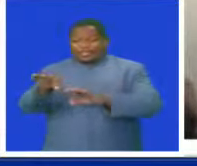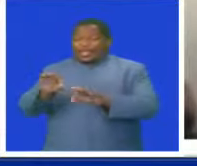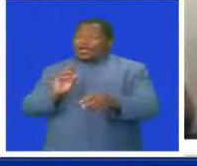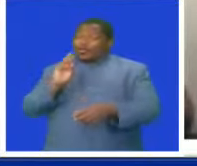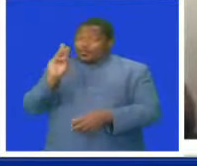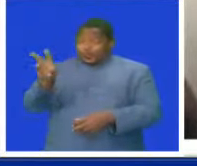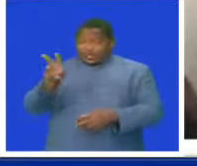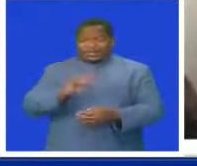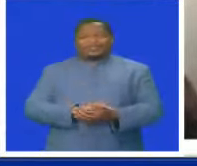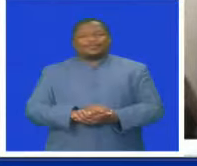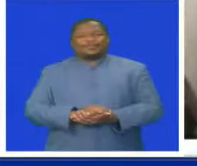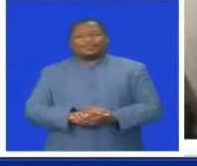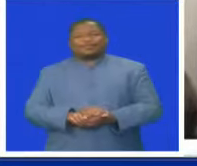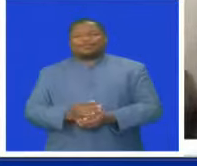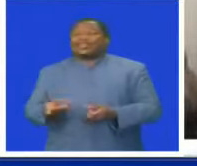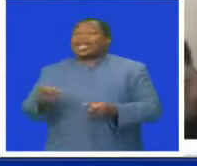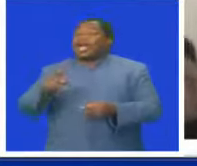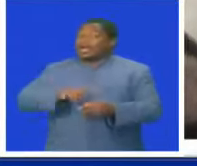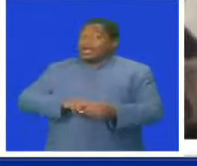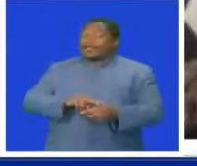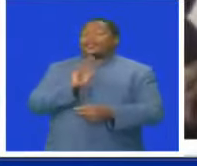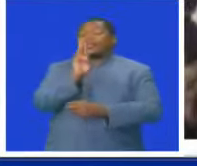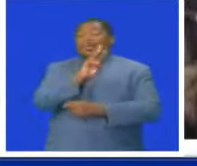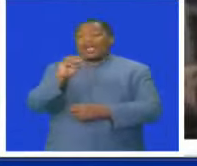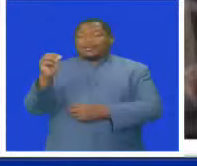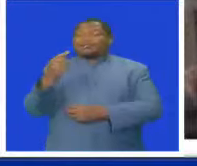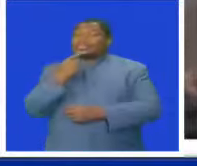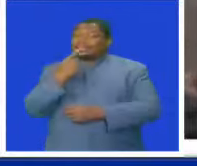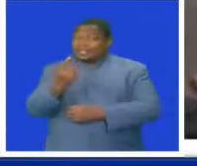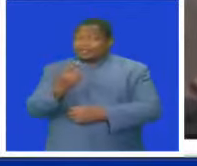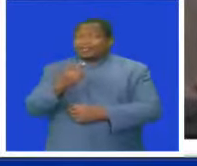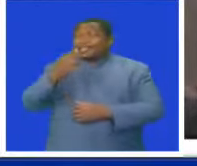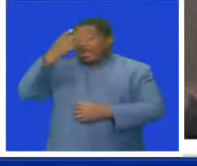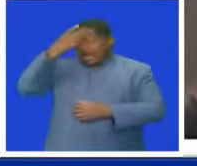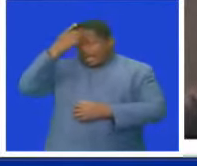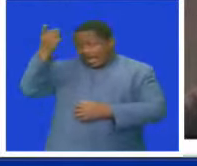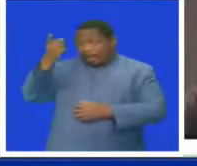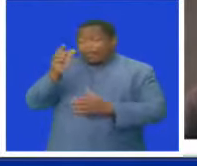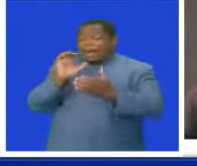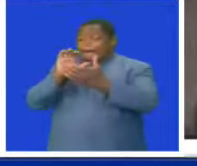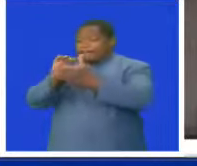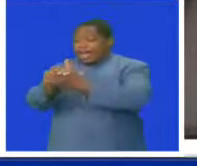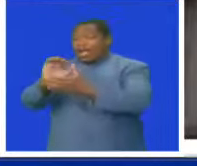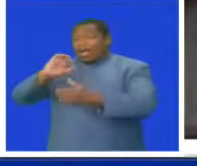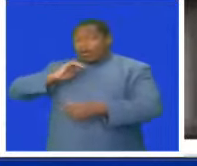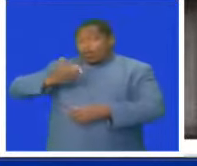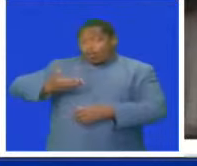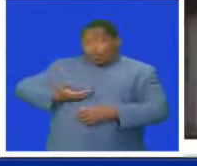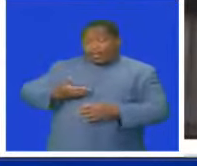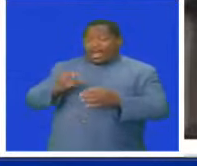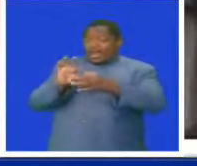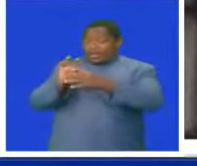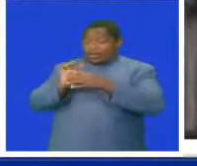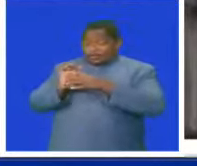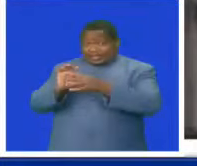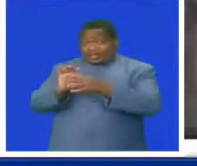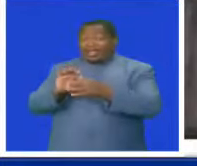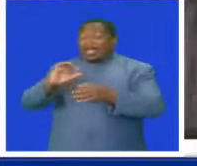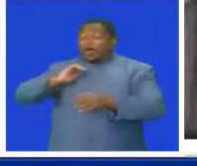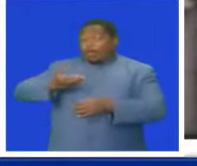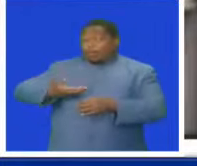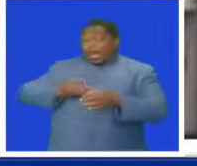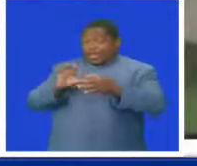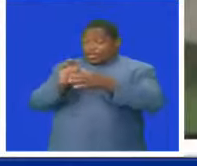kuyinhlangano yabomake labacupha ngaphandle kwelive ezabeni yekuthola-ke timphepha tekuhlola umkhuhlane i-COVID-19